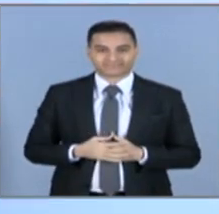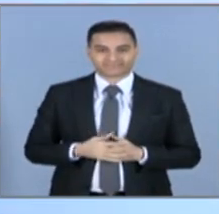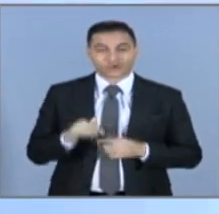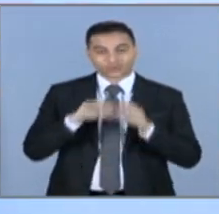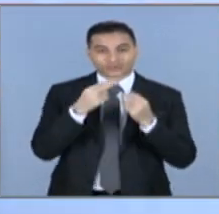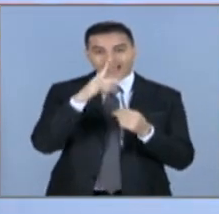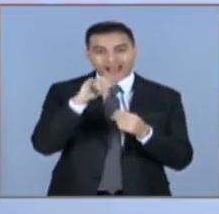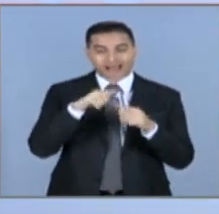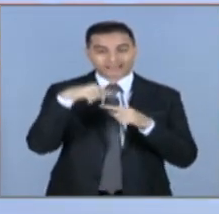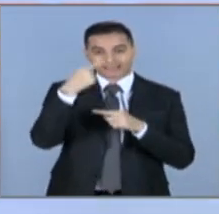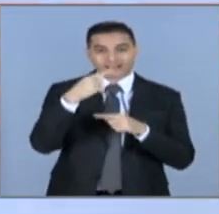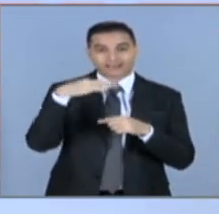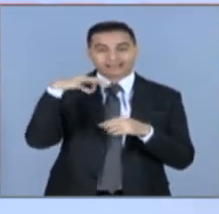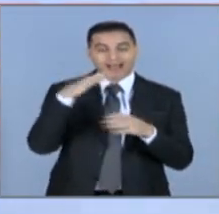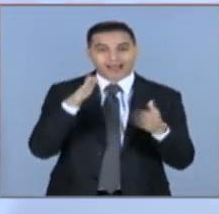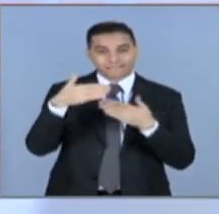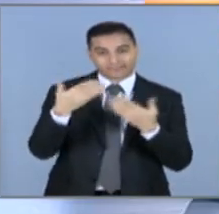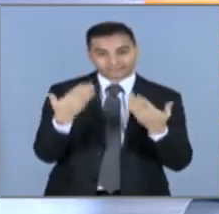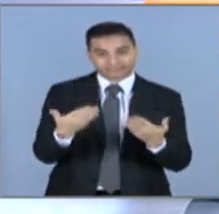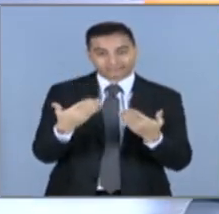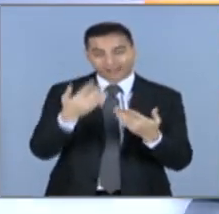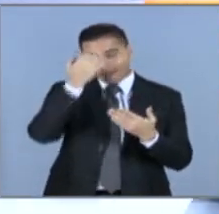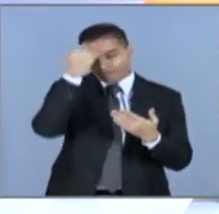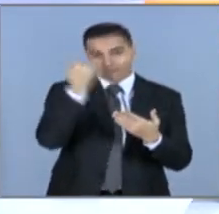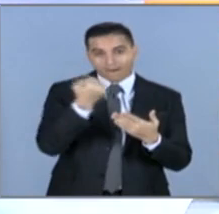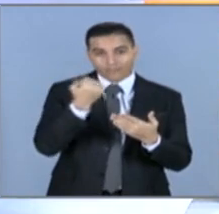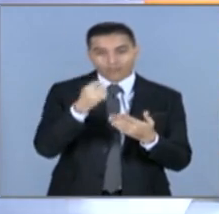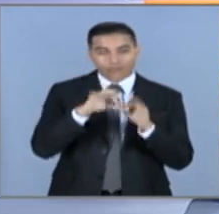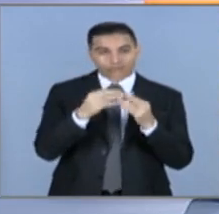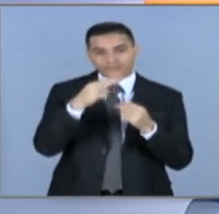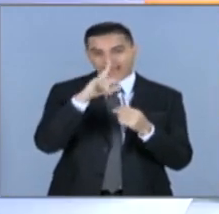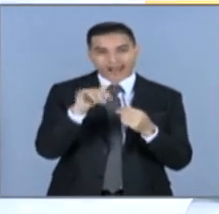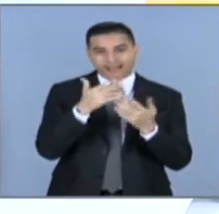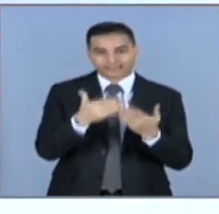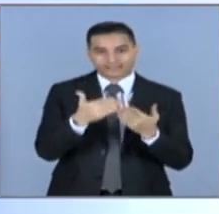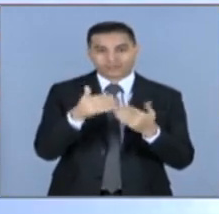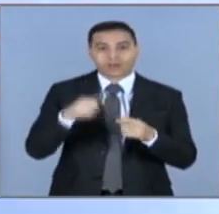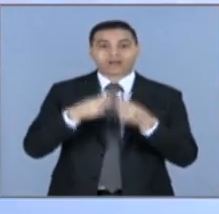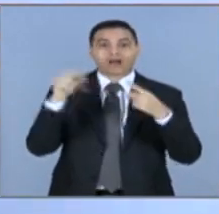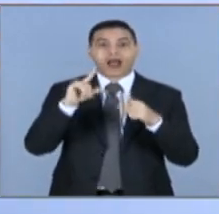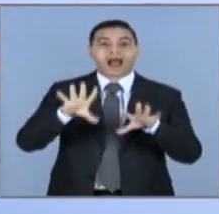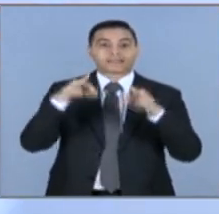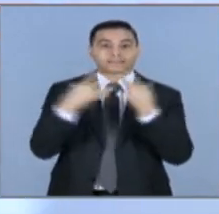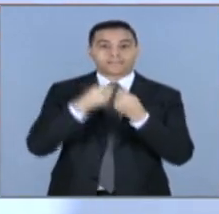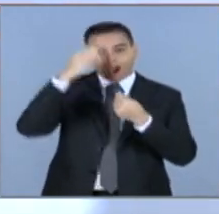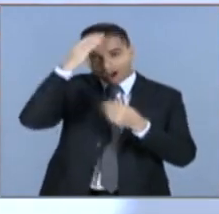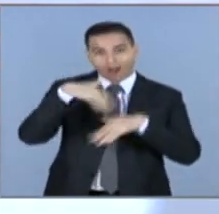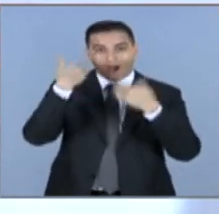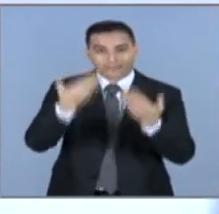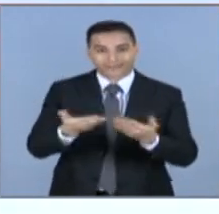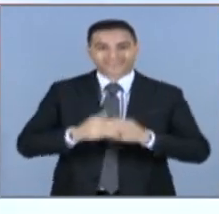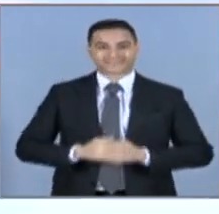عيلة علي إلى المربع الذهبي، ألف مبروك لعيلة علي. وإلى اللقاء وحلقة جديدة